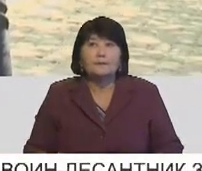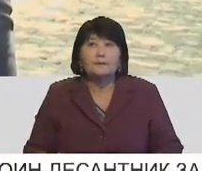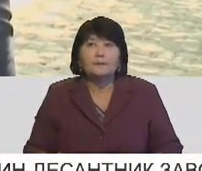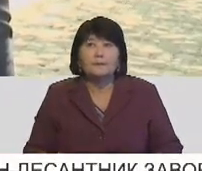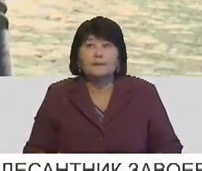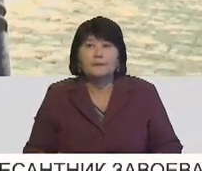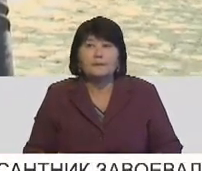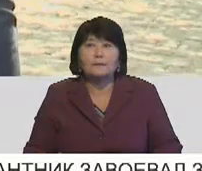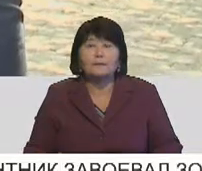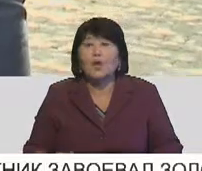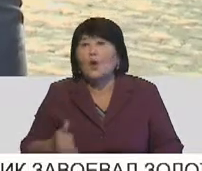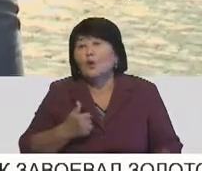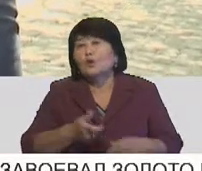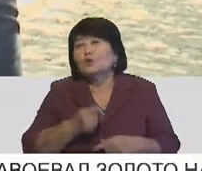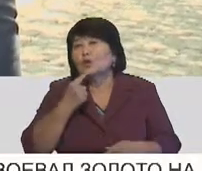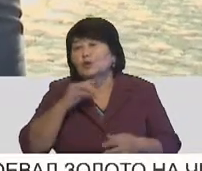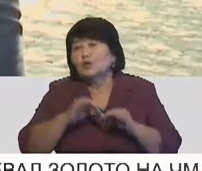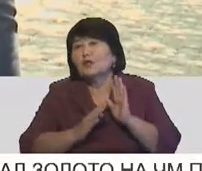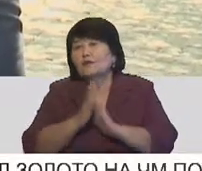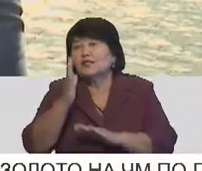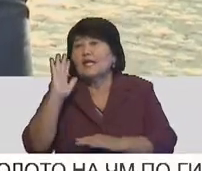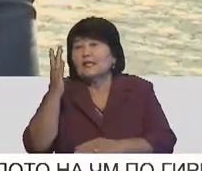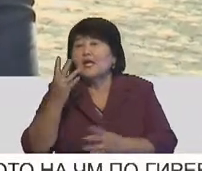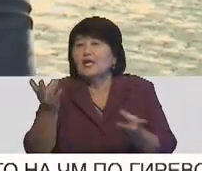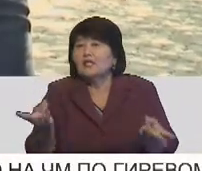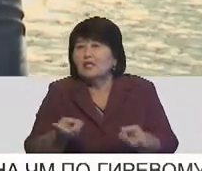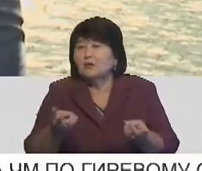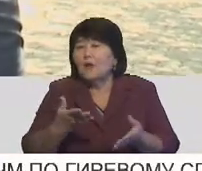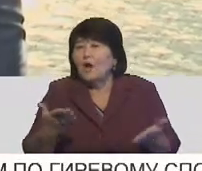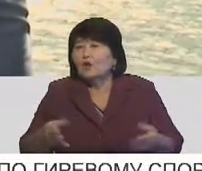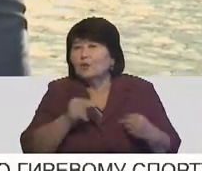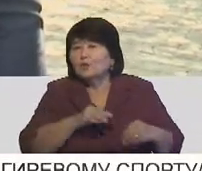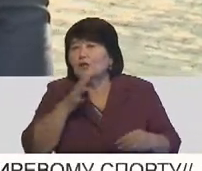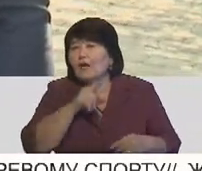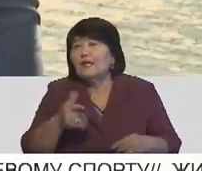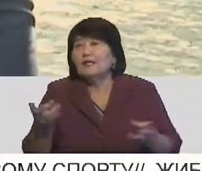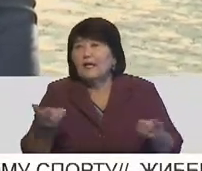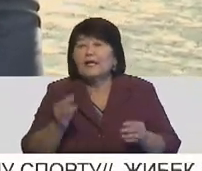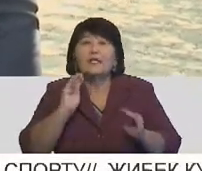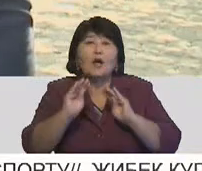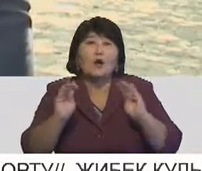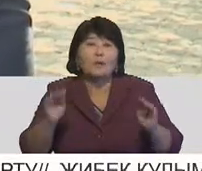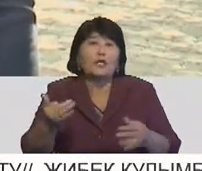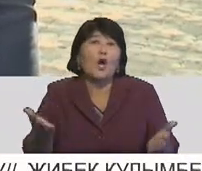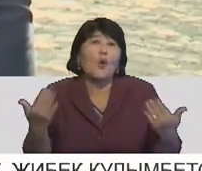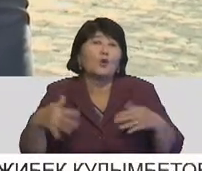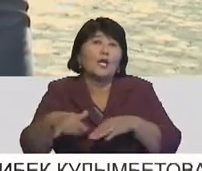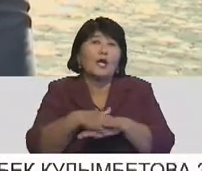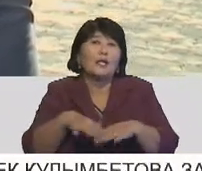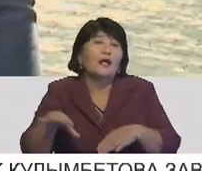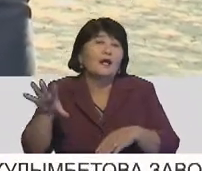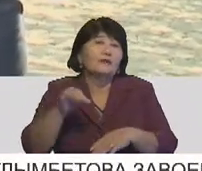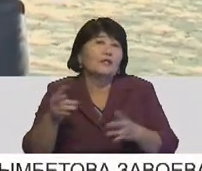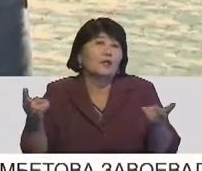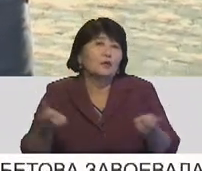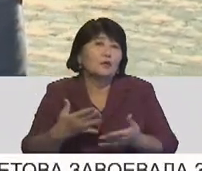Открытие зон отдыха. У нас очень сложно вырастить деревья, требует огромного труда и времени, поэтому надо благоустроить для отдыха населения все имеющиеся